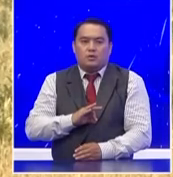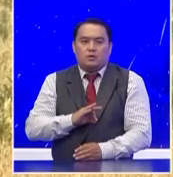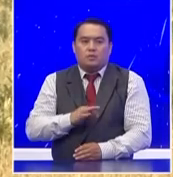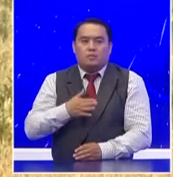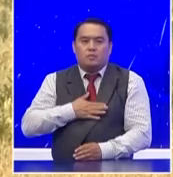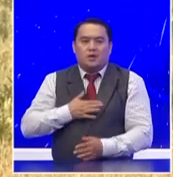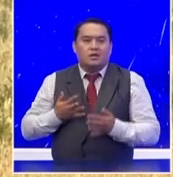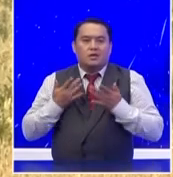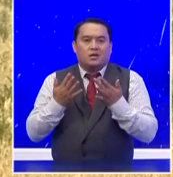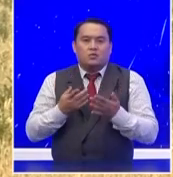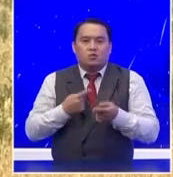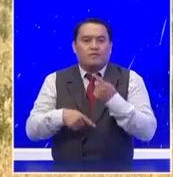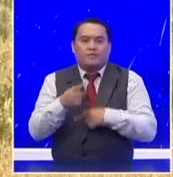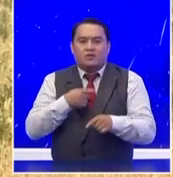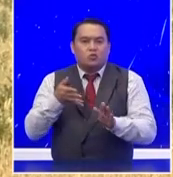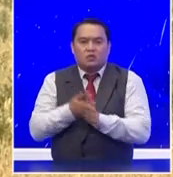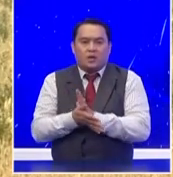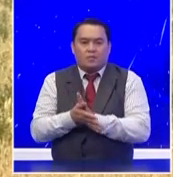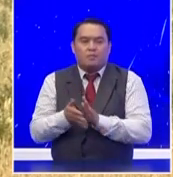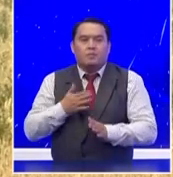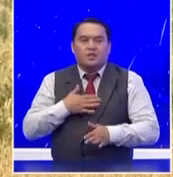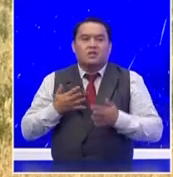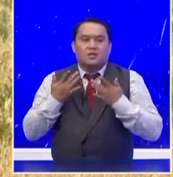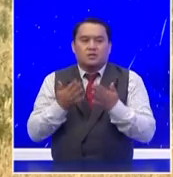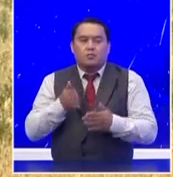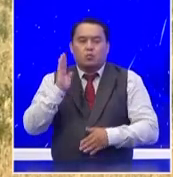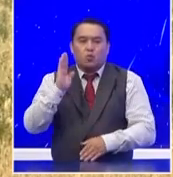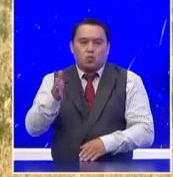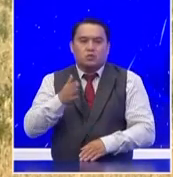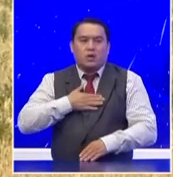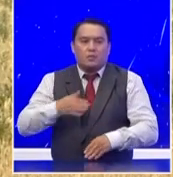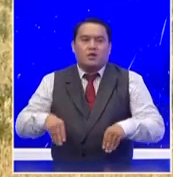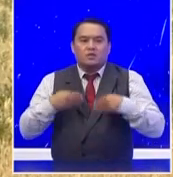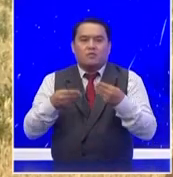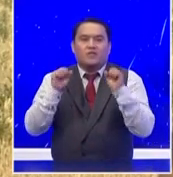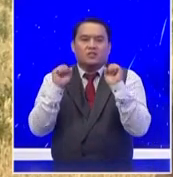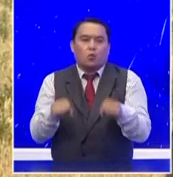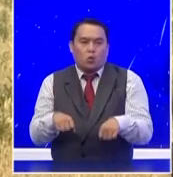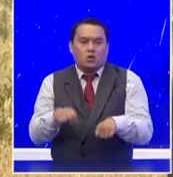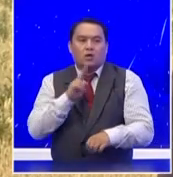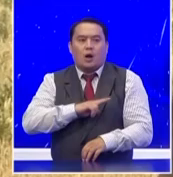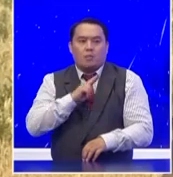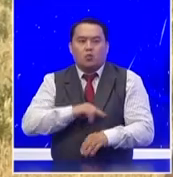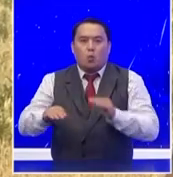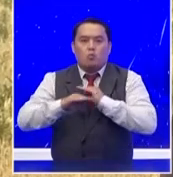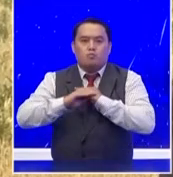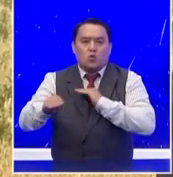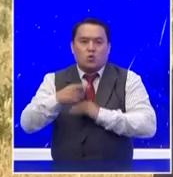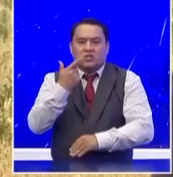Мы не требуем, чтобы нам возместили ущерб. Мы требуем, чтобы в дальнейшем нам дали возможность работать на полях